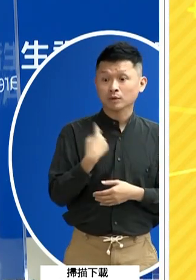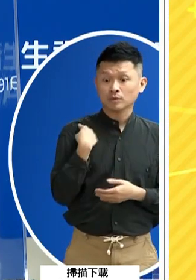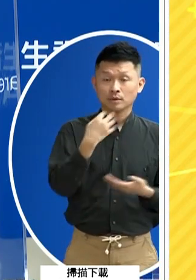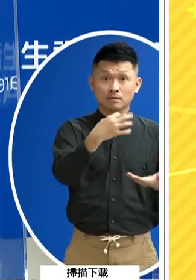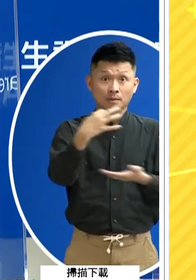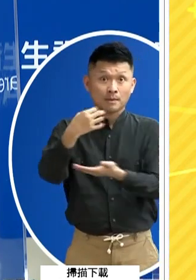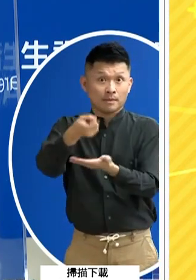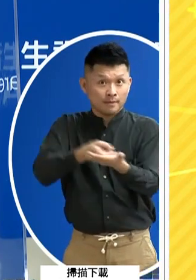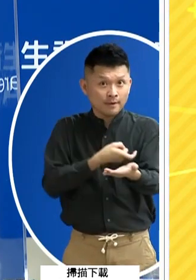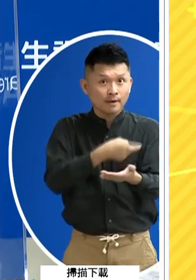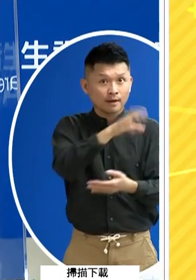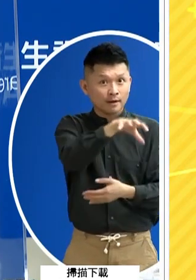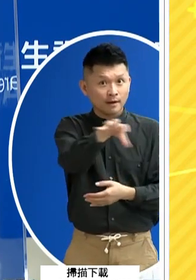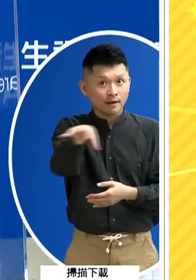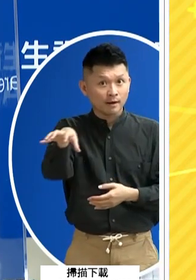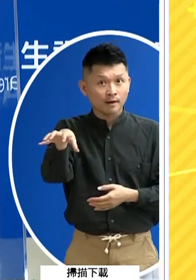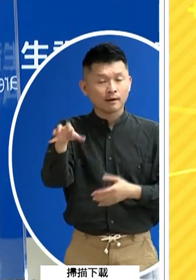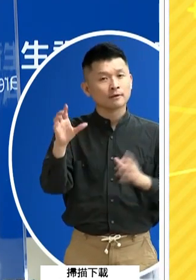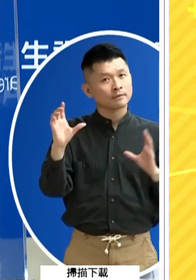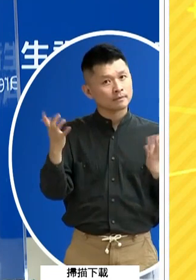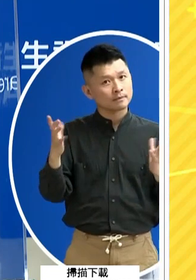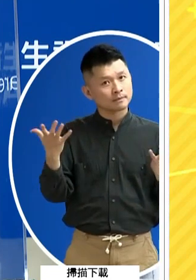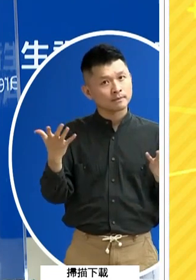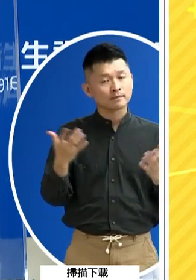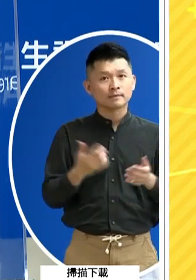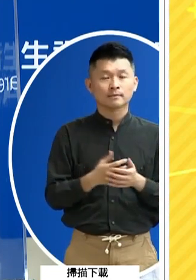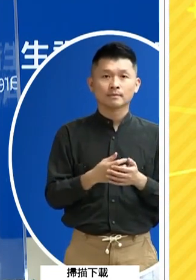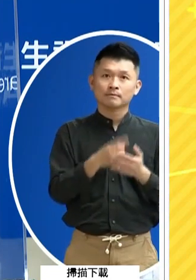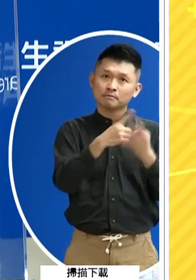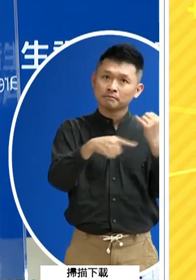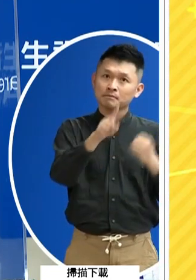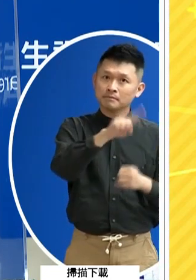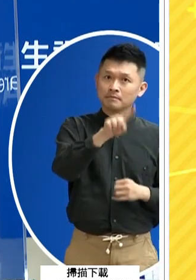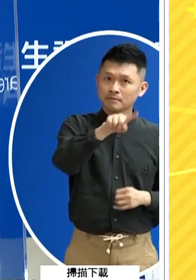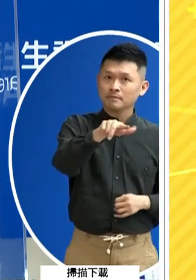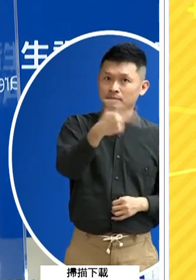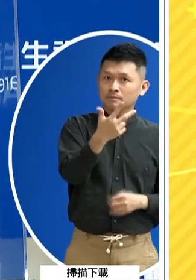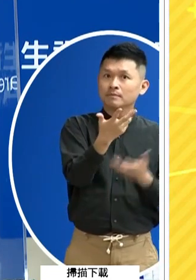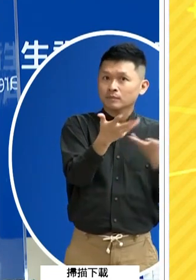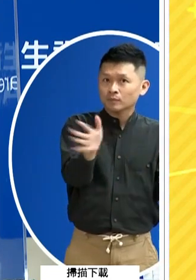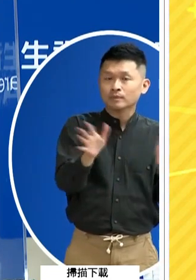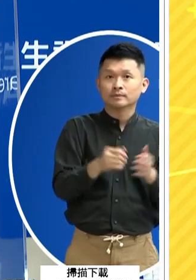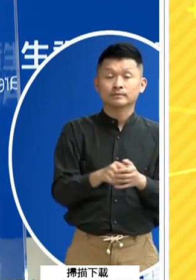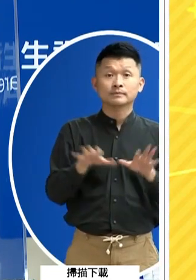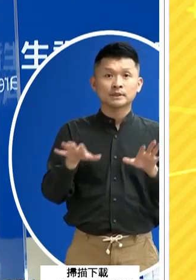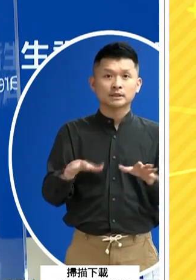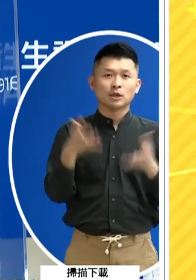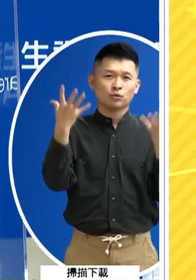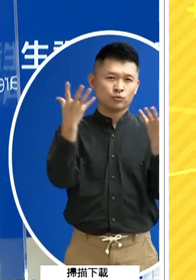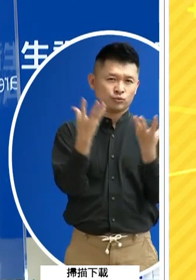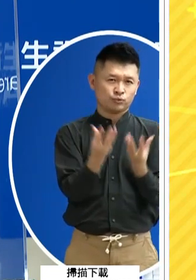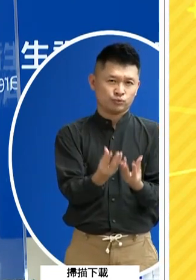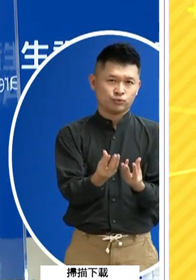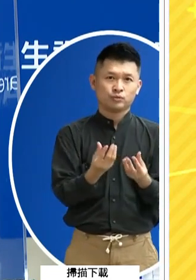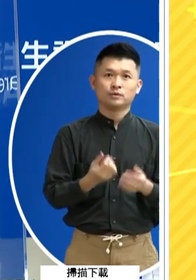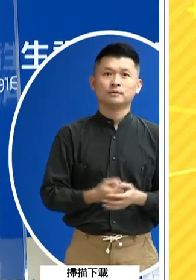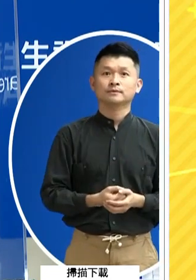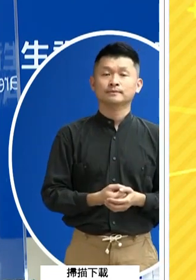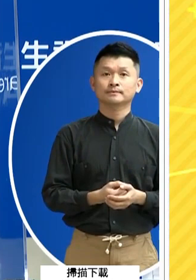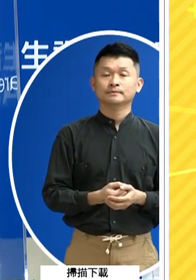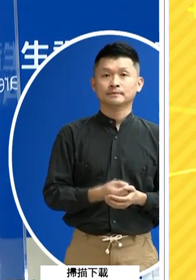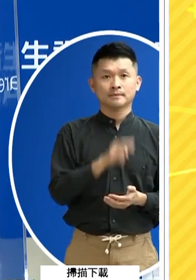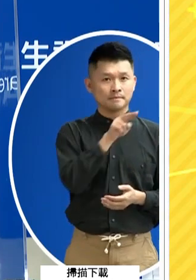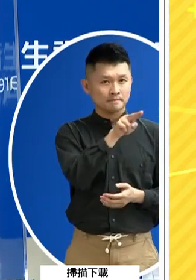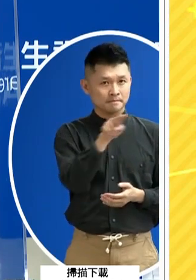一六的时间了，五月十六号，我们的疾管中心或是我们的陈时中等等，还在那边准备啊，